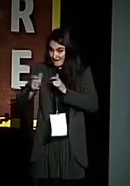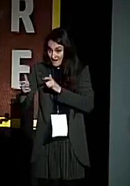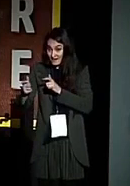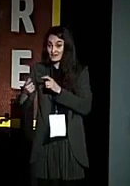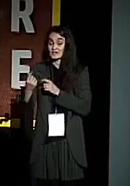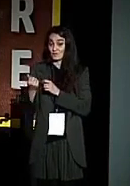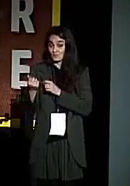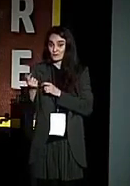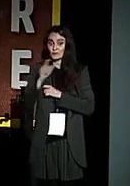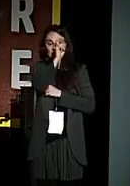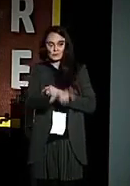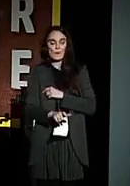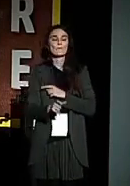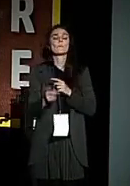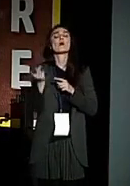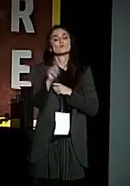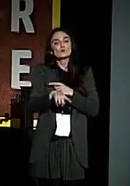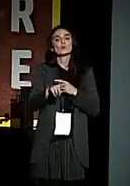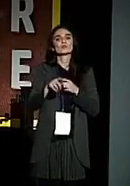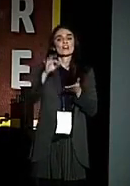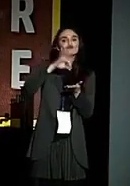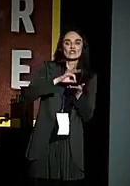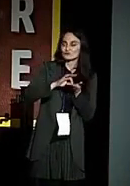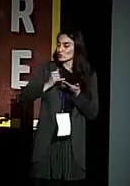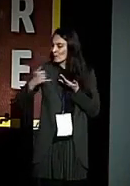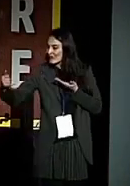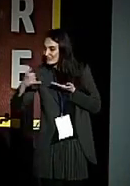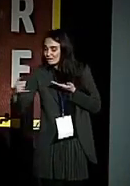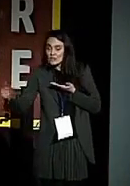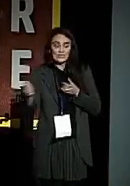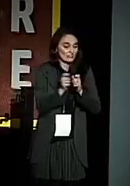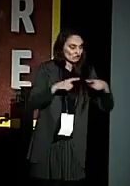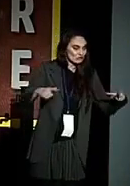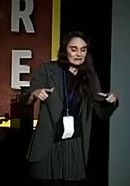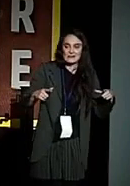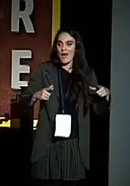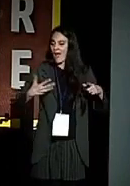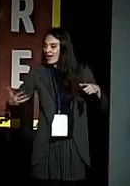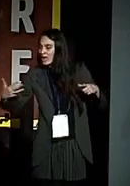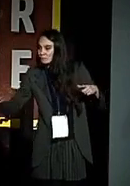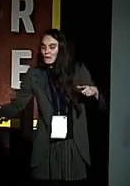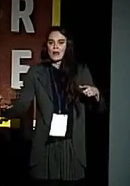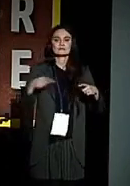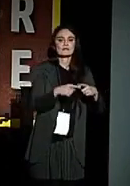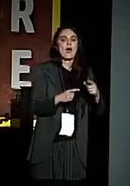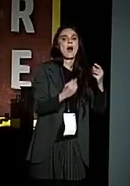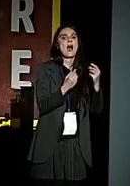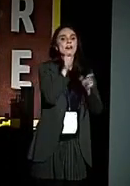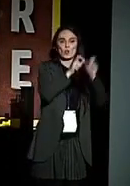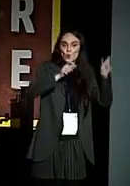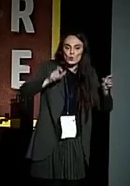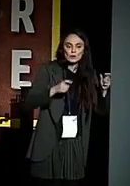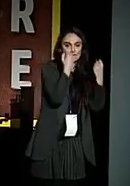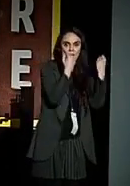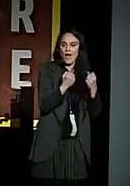ma che riguarda il rapporto tra centro e periferie, tra città e campagna, tra aree urbane e aree interne. Riguarda